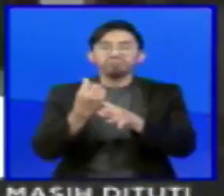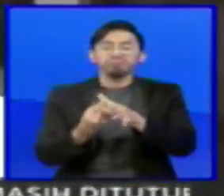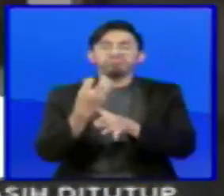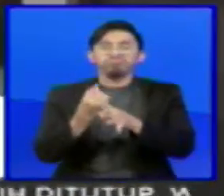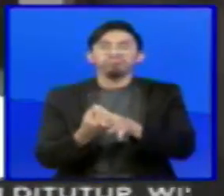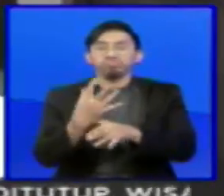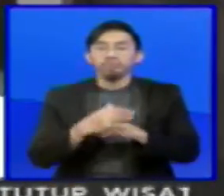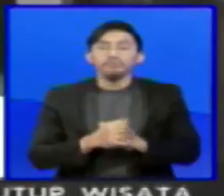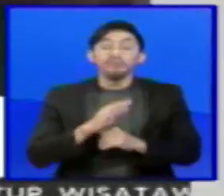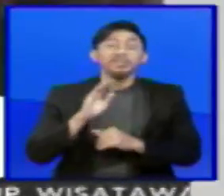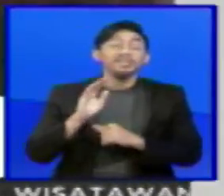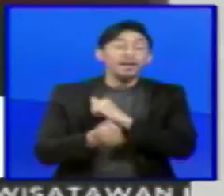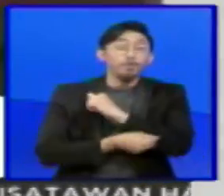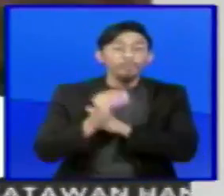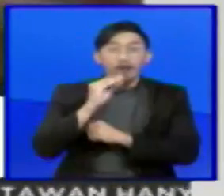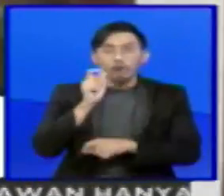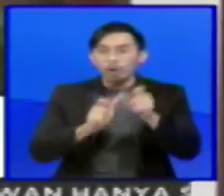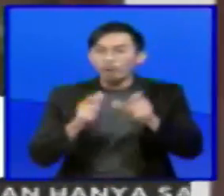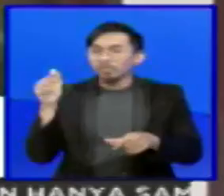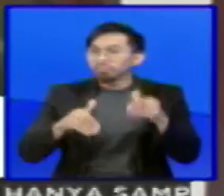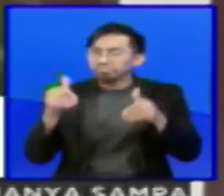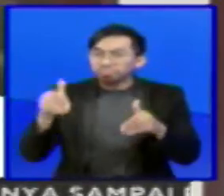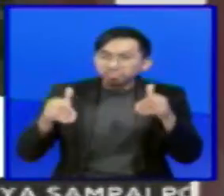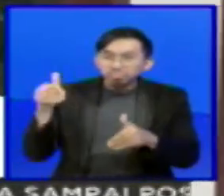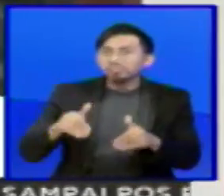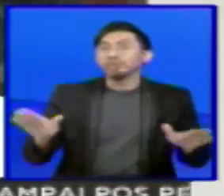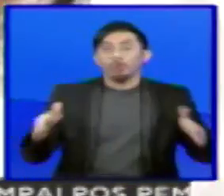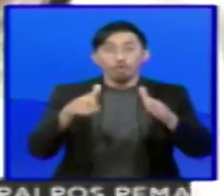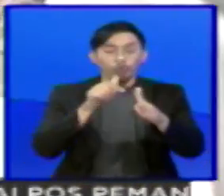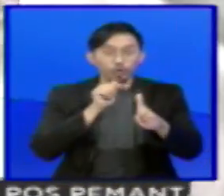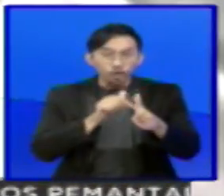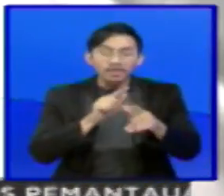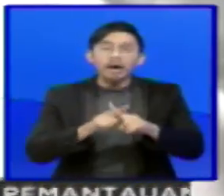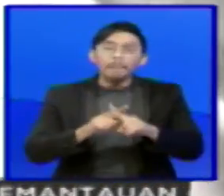Sabtu pagi, sejumlah wisatawan berdatangan ke Tangkuban Parahu dan hanya bisa sampai ke pos pemantau.